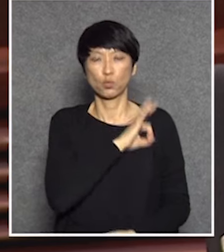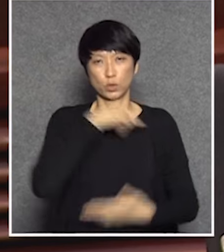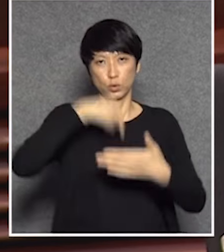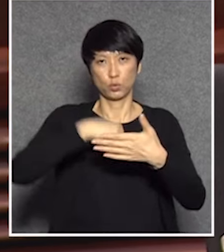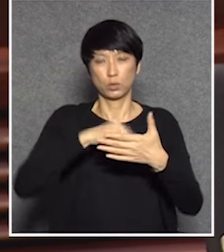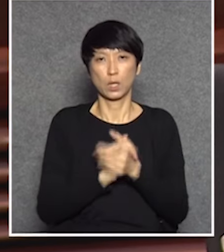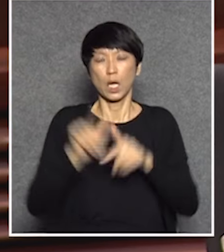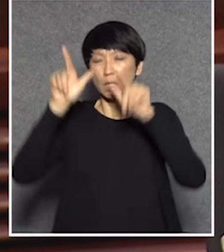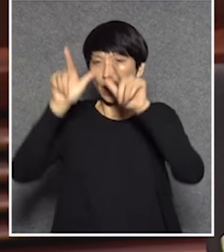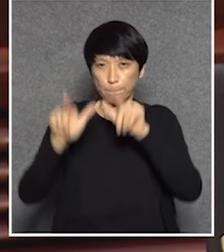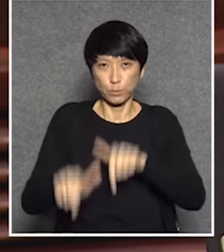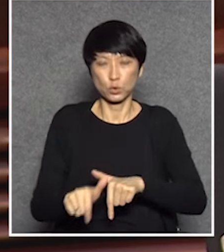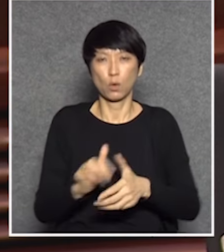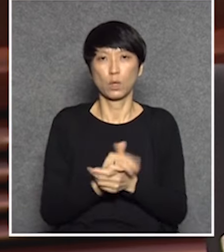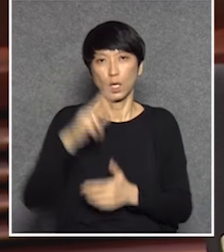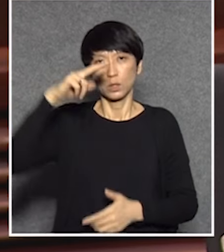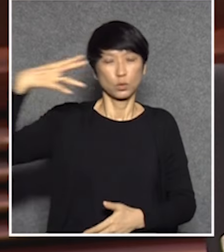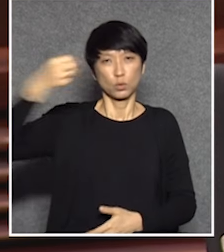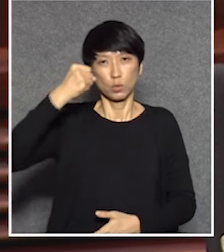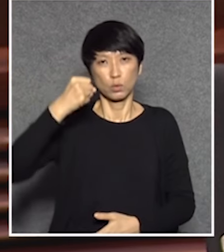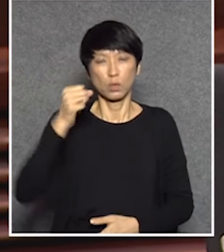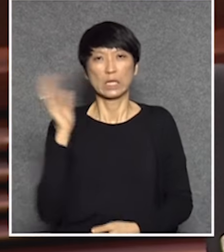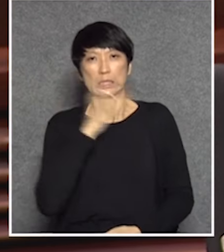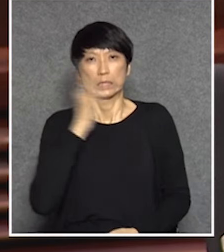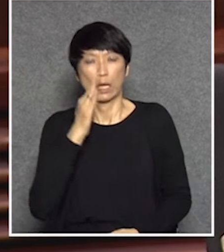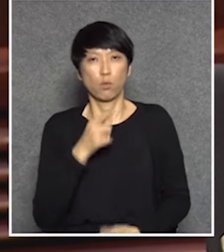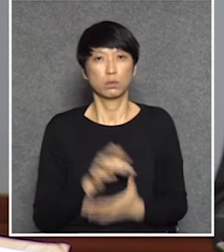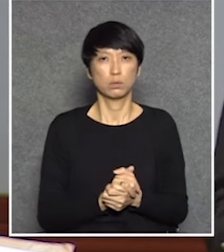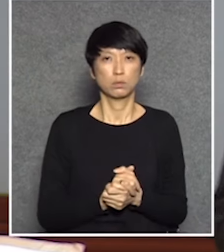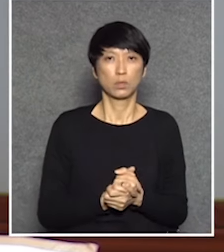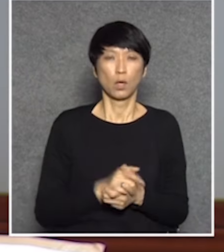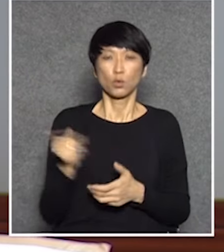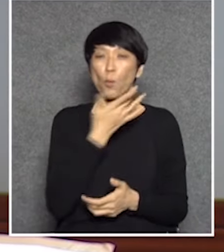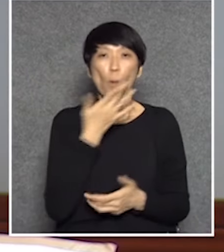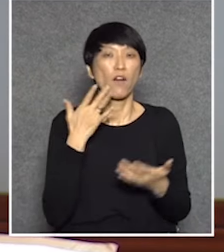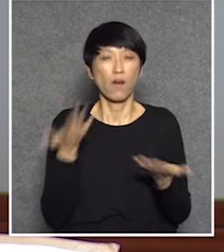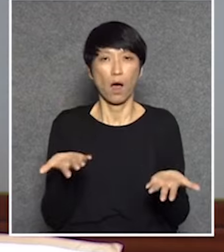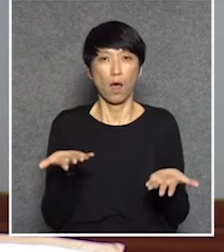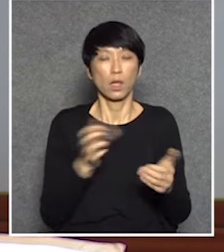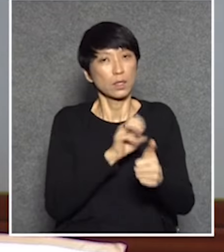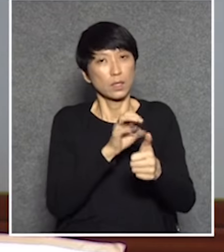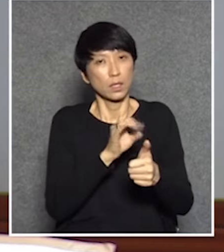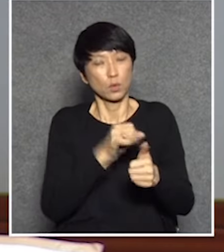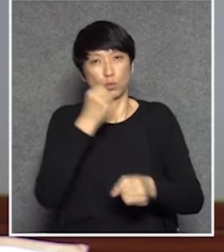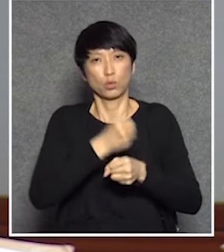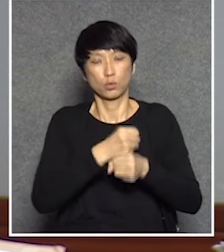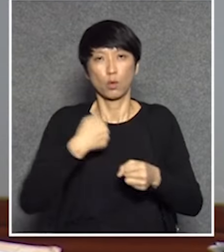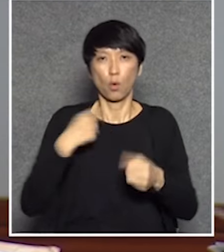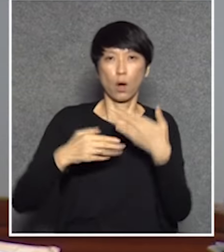這麼熟那些官員的臭狐臭，是不是都沒有辦法勸到他？我一個門外漢怎麼勸